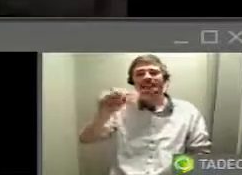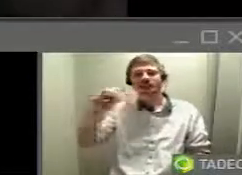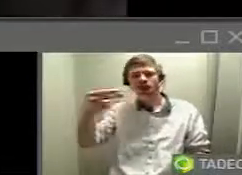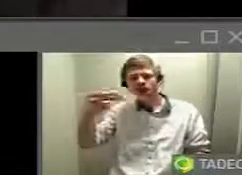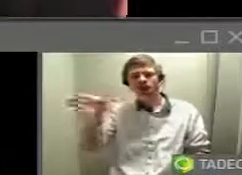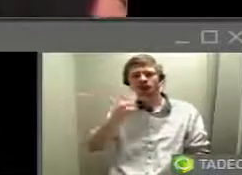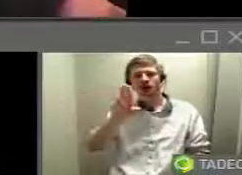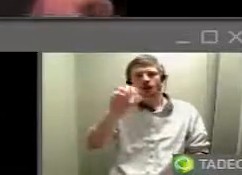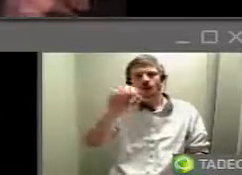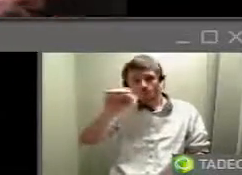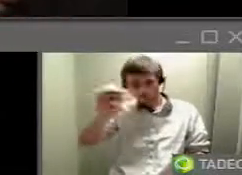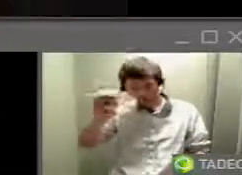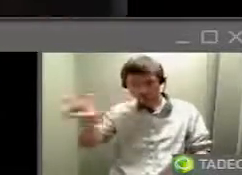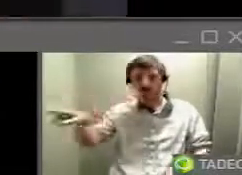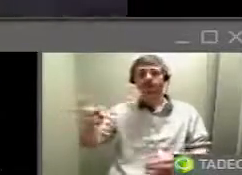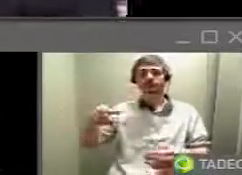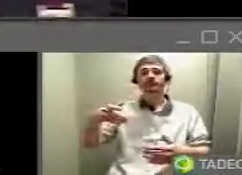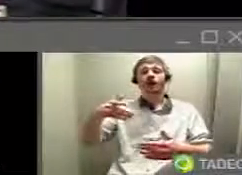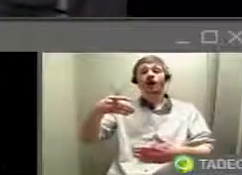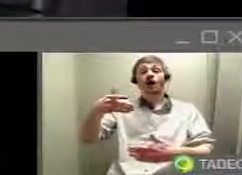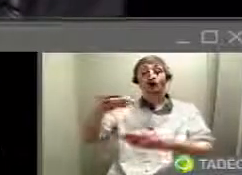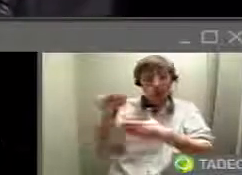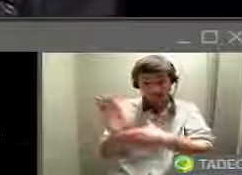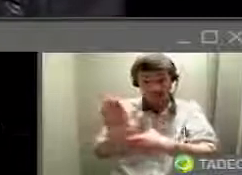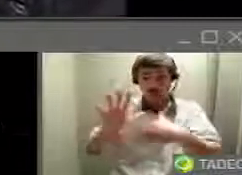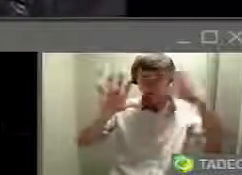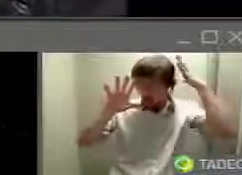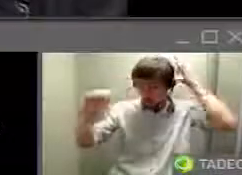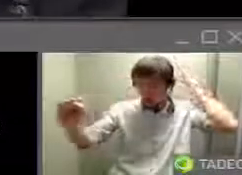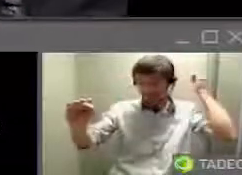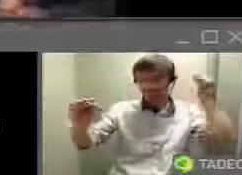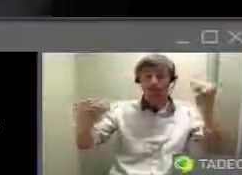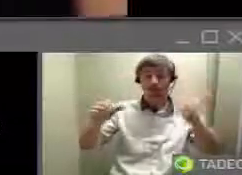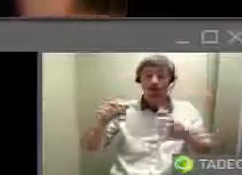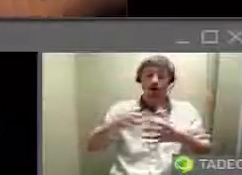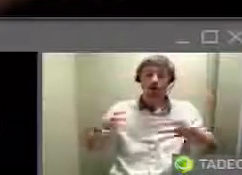l'ambassade britannique et son Excellence Sir Peter Ricketts.